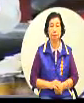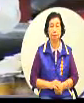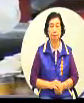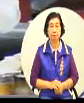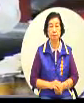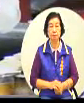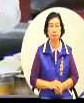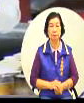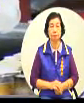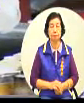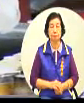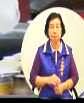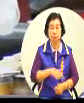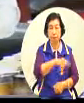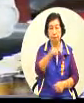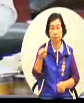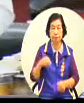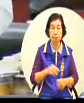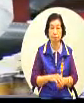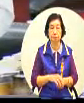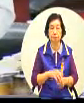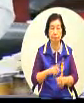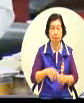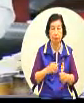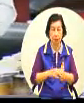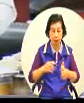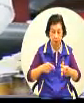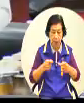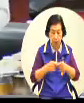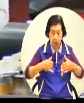我们的南岸公路